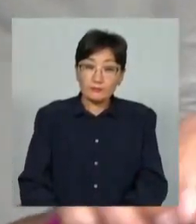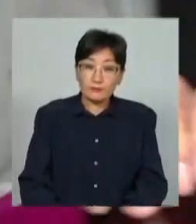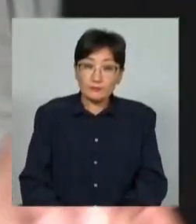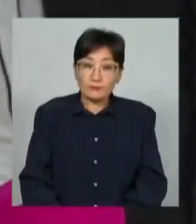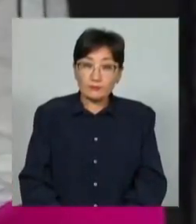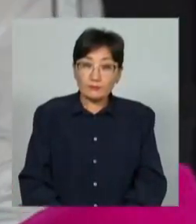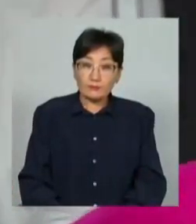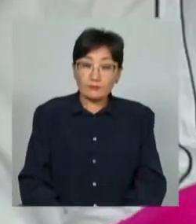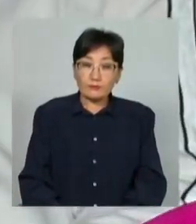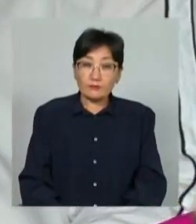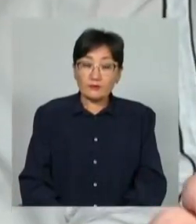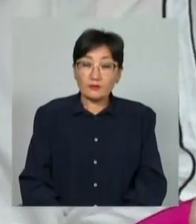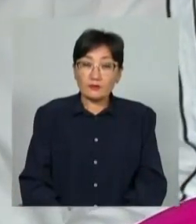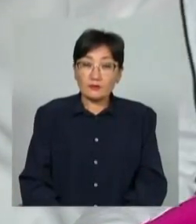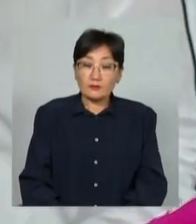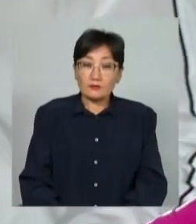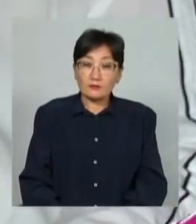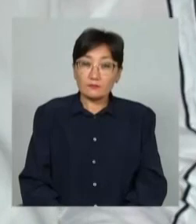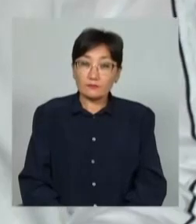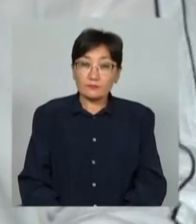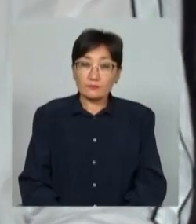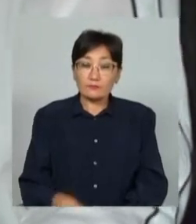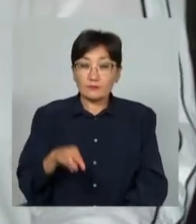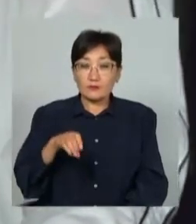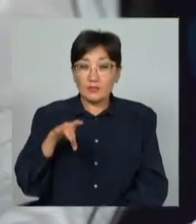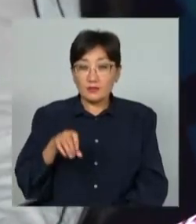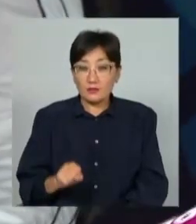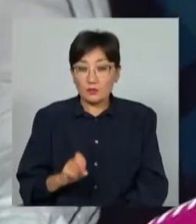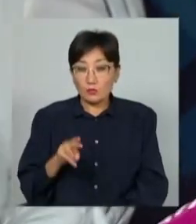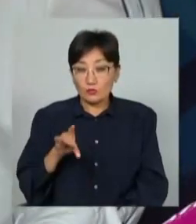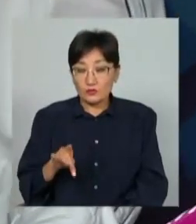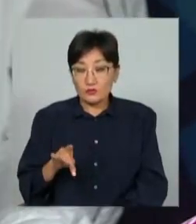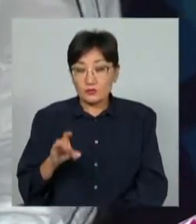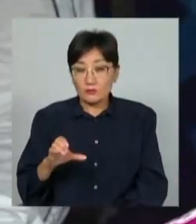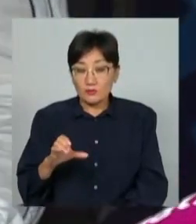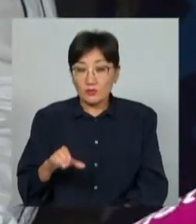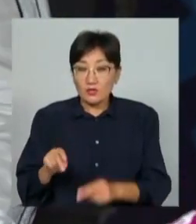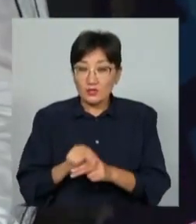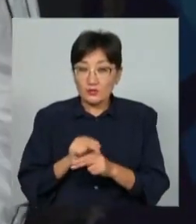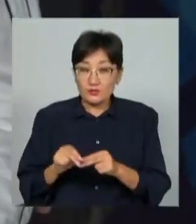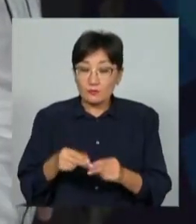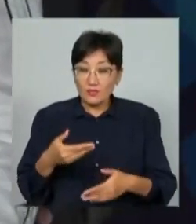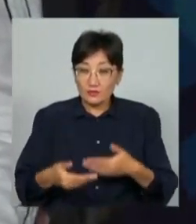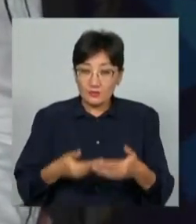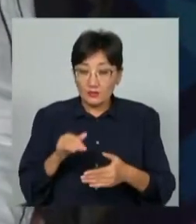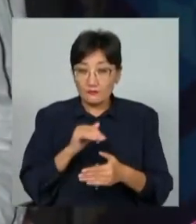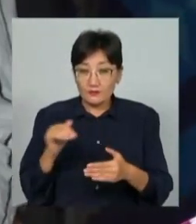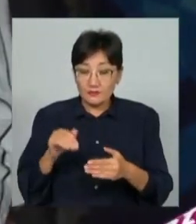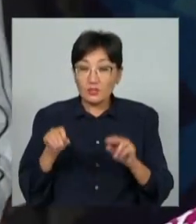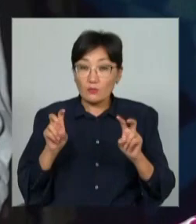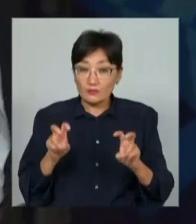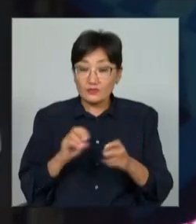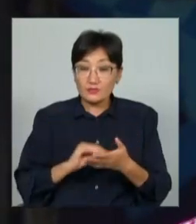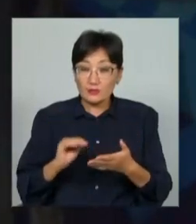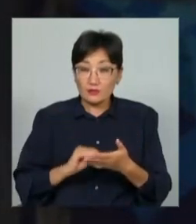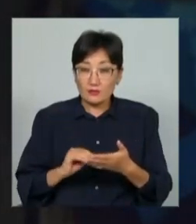Терра латинская – это земля, по-французски место. Кур – это курс лечебной ходьбы, понимаешь? Официально написано, это